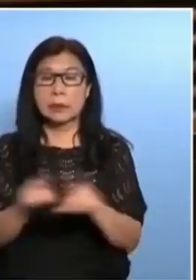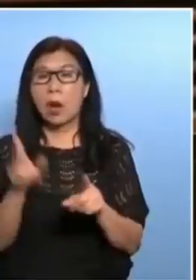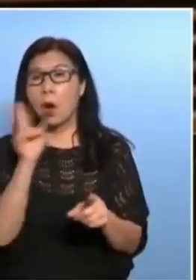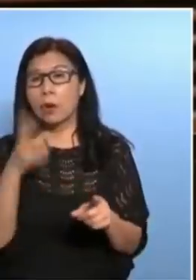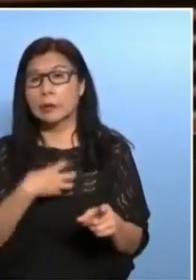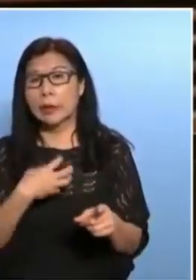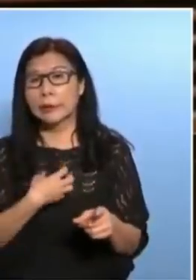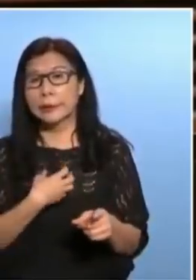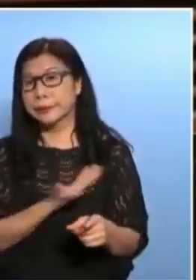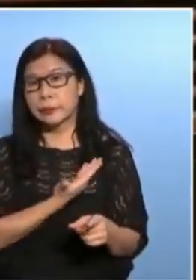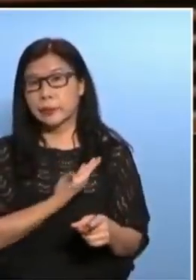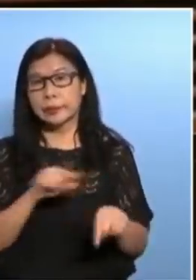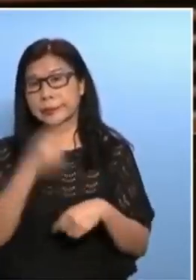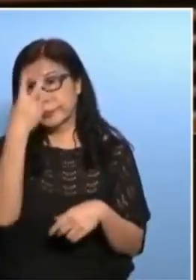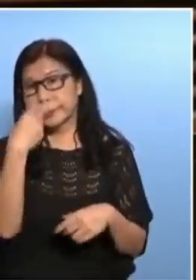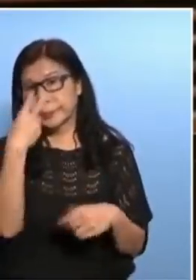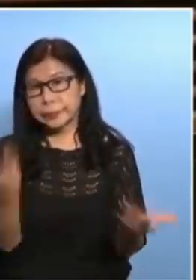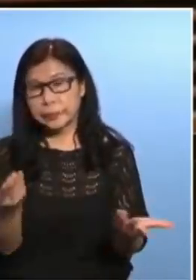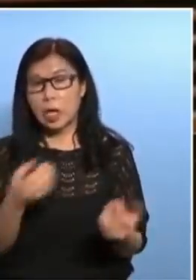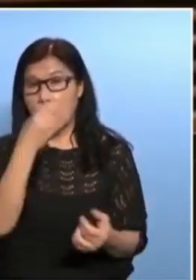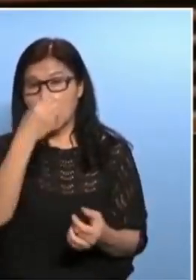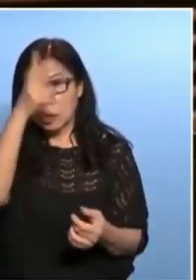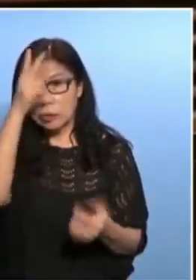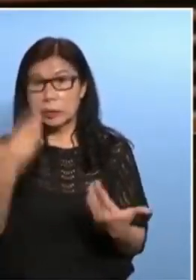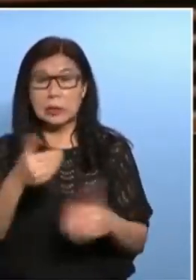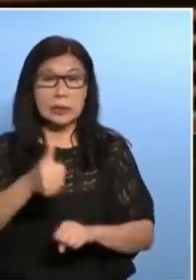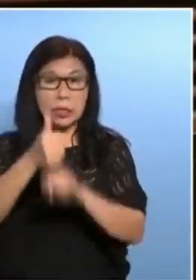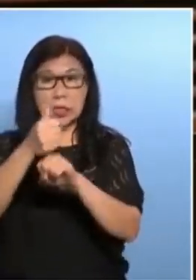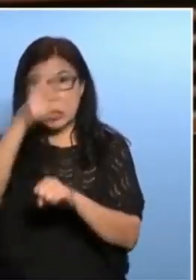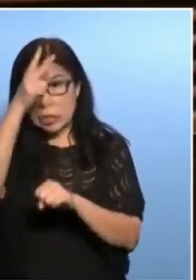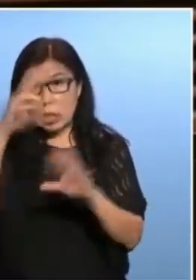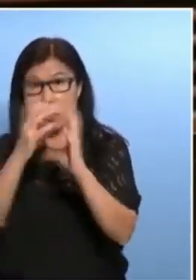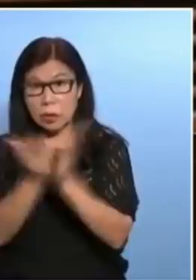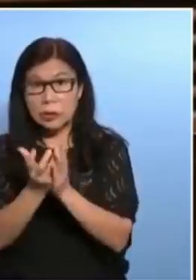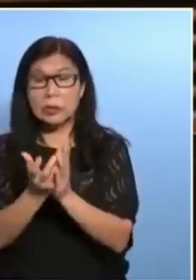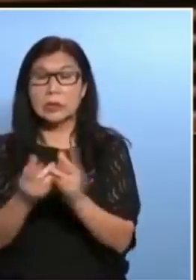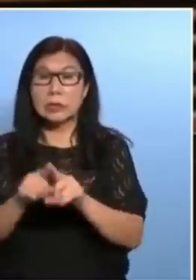人覺得無奈和可悲的。主席，就是特區政府和保皇黨現時